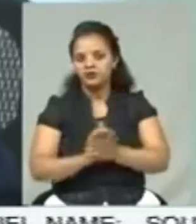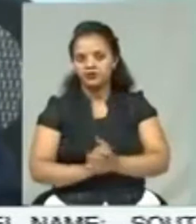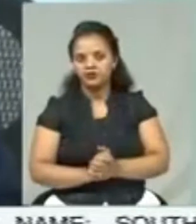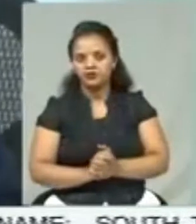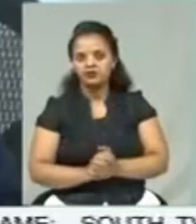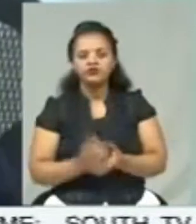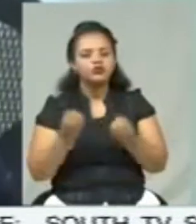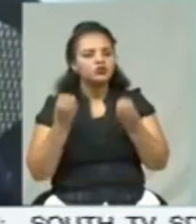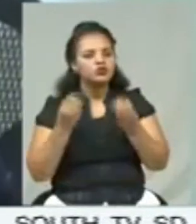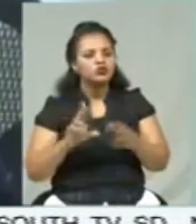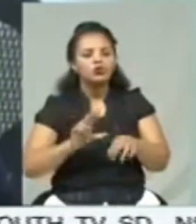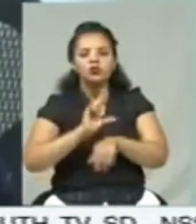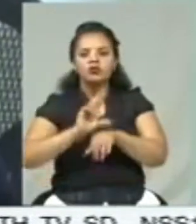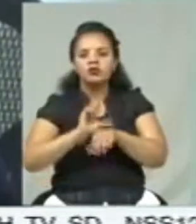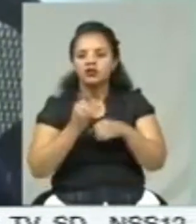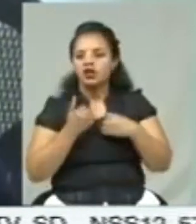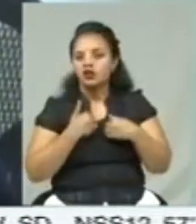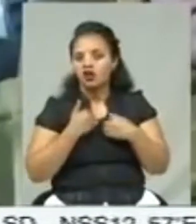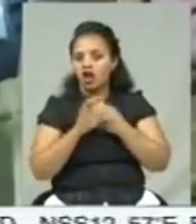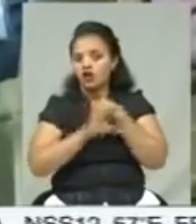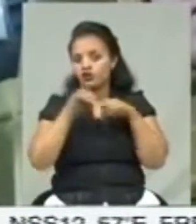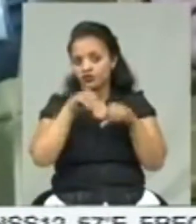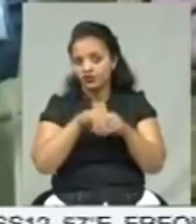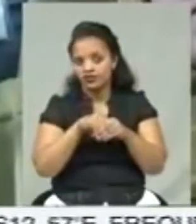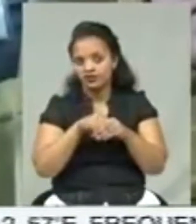ብዙ ብሔር ብሔረሰቦች አሉ እዚህ ሀገር ውስጥ